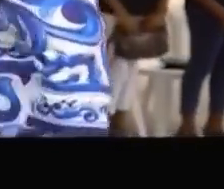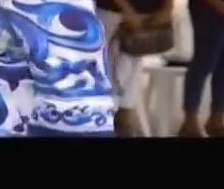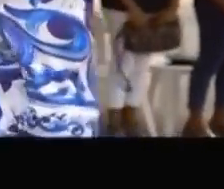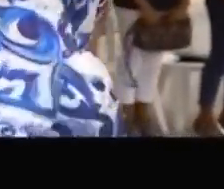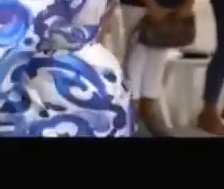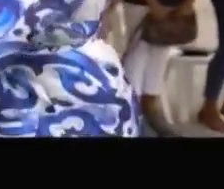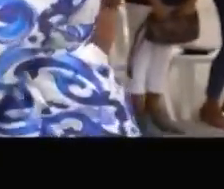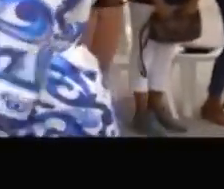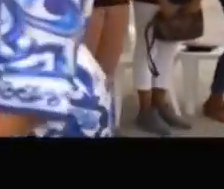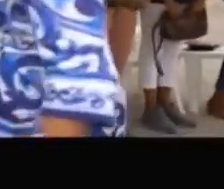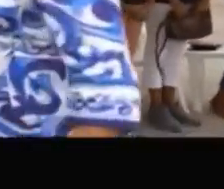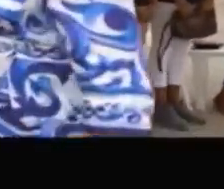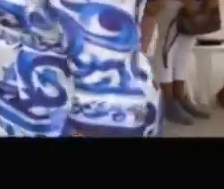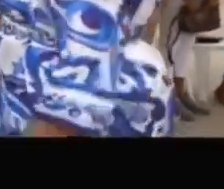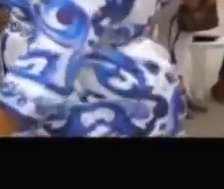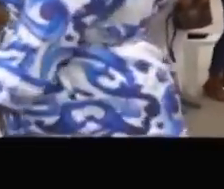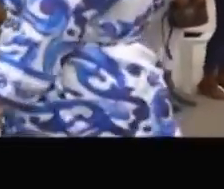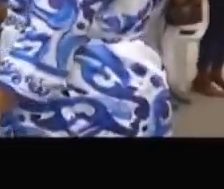Restez ici.